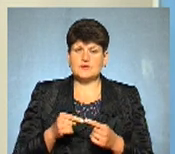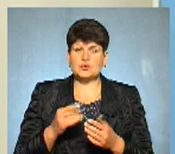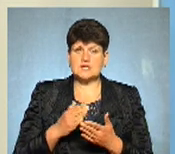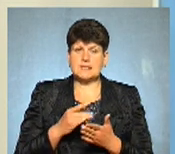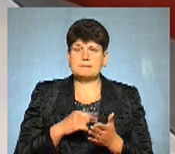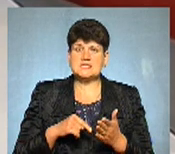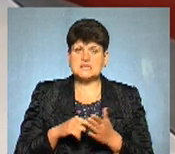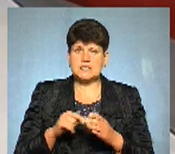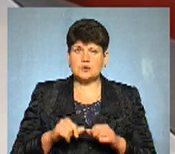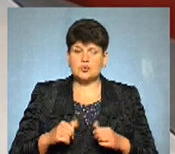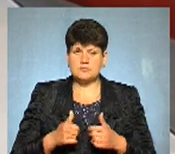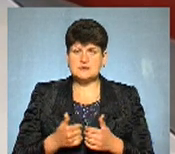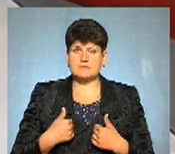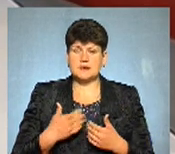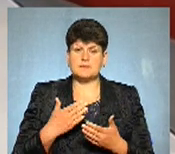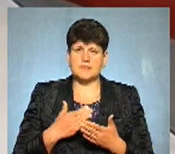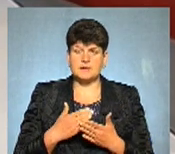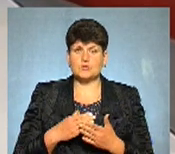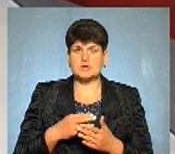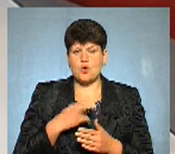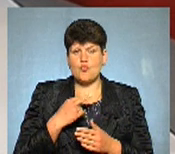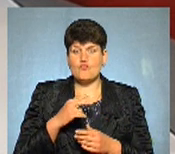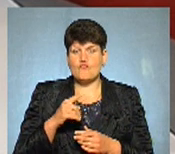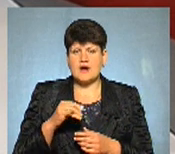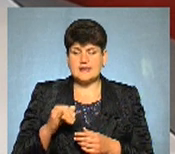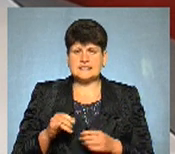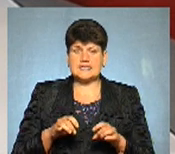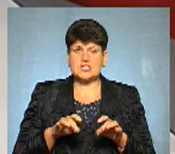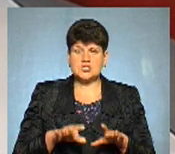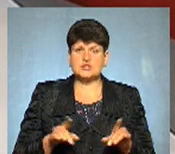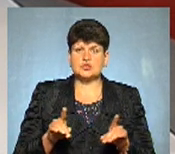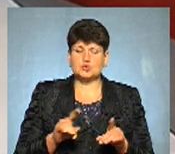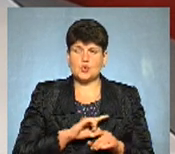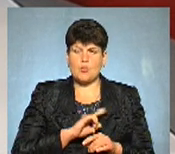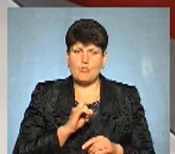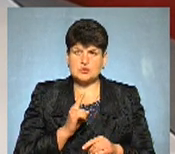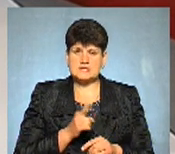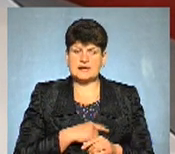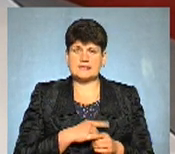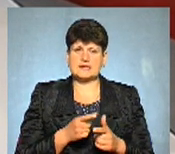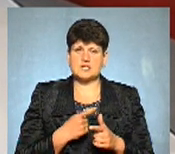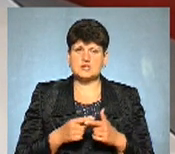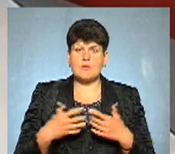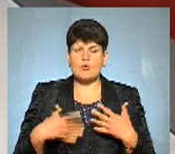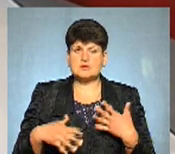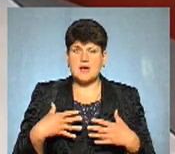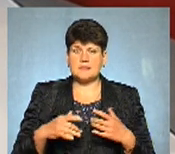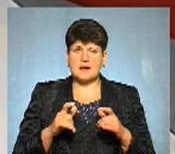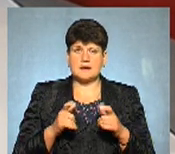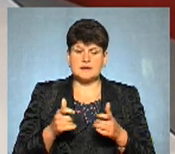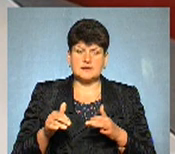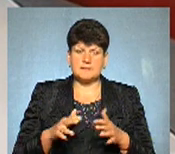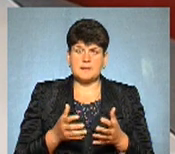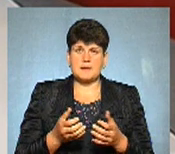комісії ТЕБ-ТНС. Тобто, мається на увазі, що рішення щодо посилення чи послаблення карантинних заходів приймає